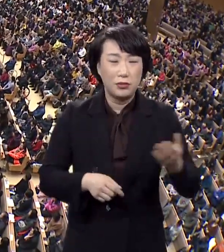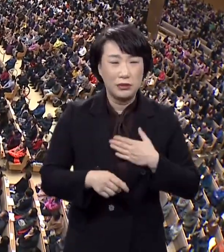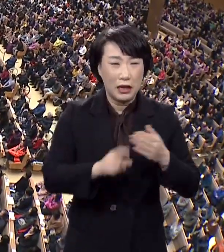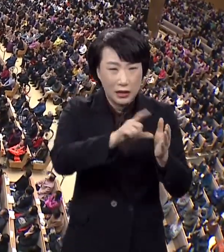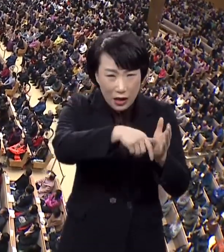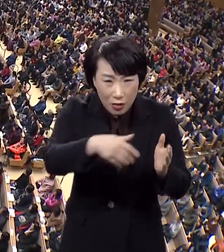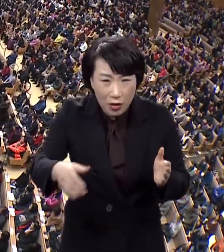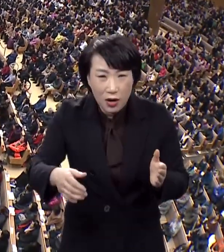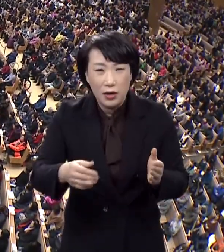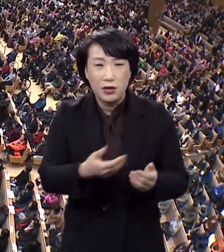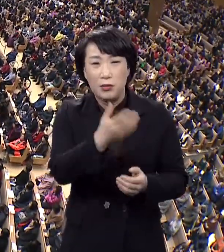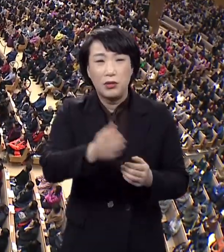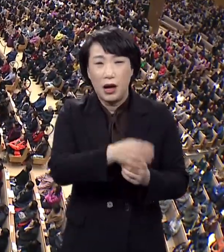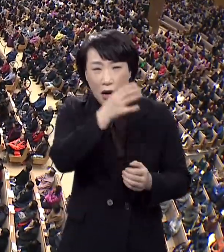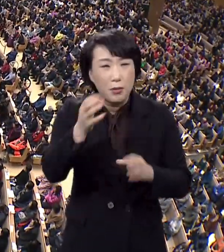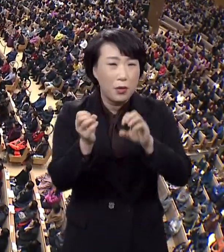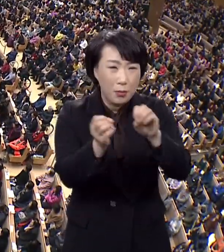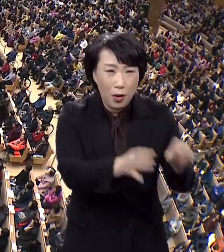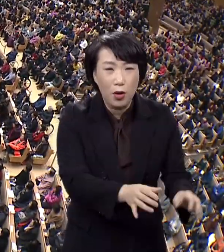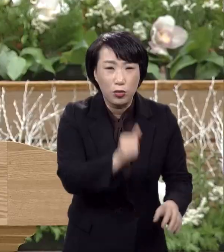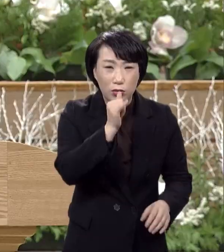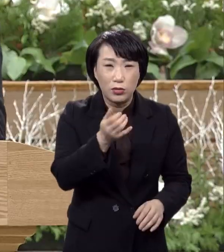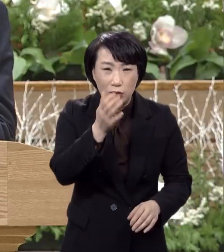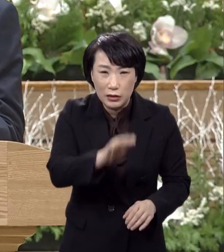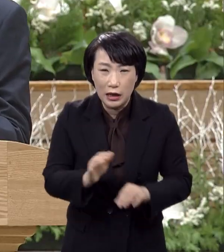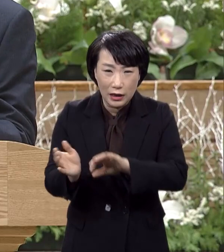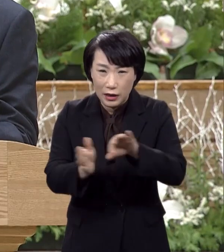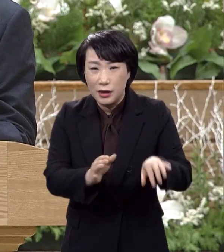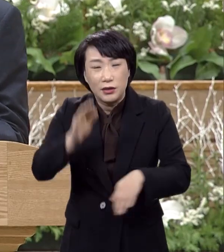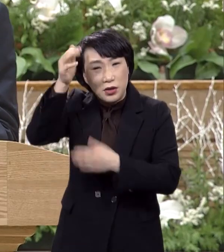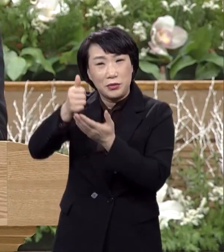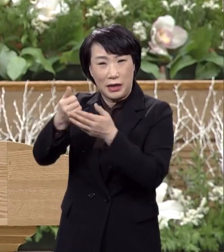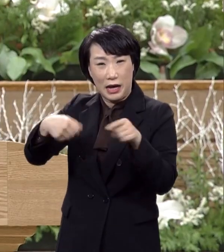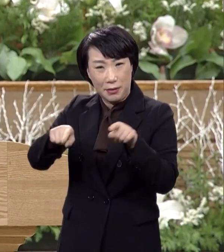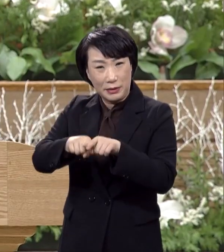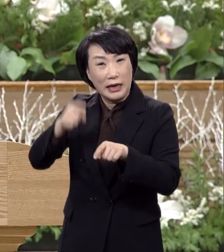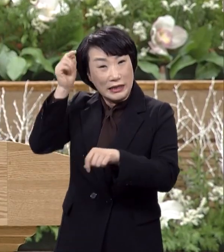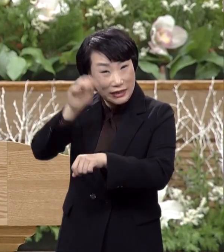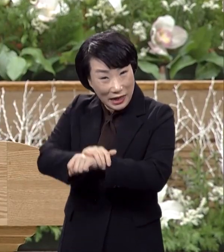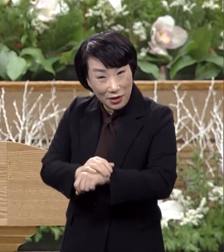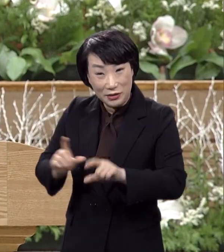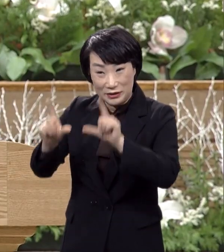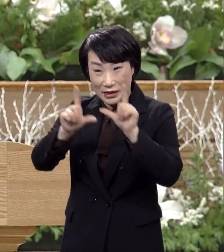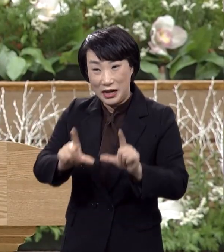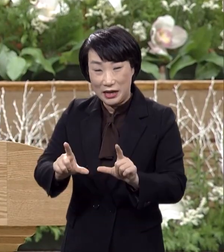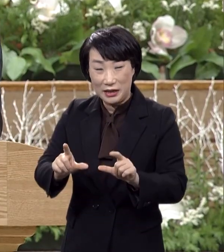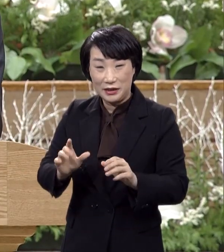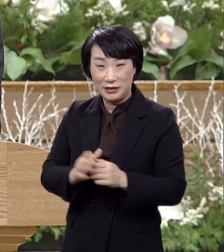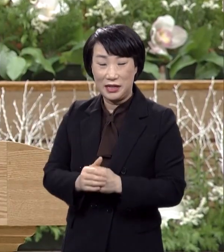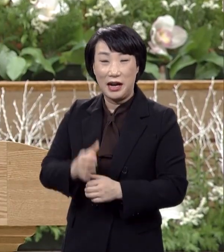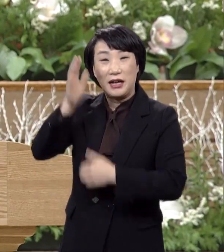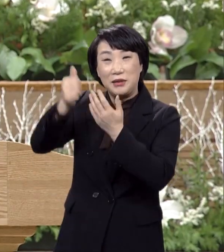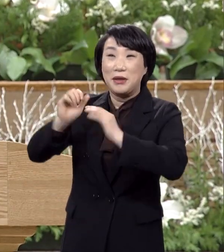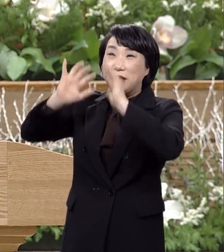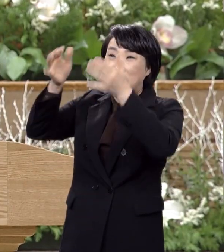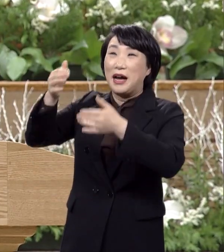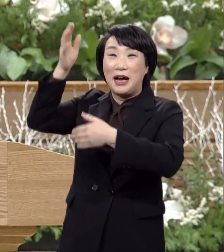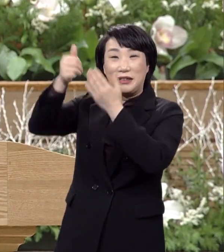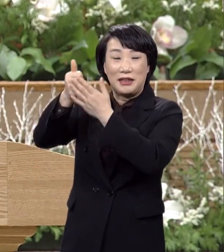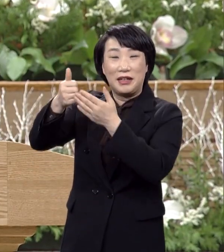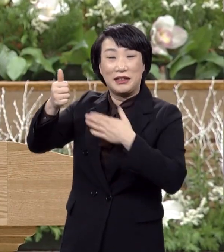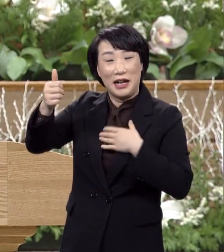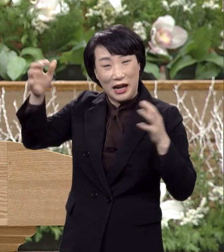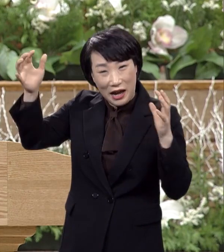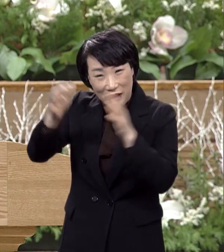세월을 무분별하게 낭비하지만은 성령과 함께 지혜롭게 살면 하늘에서